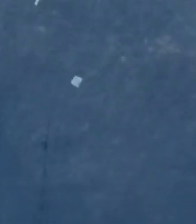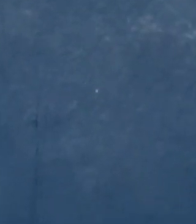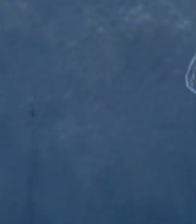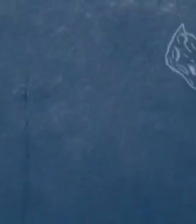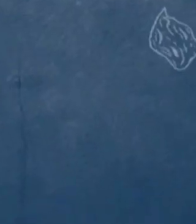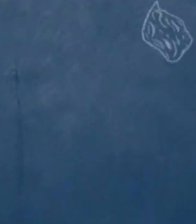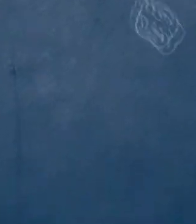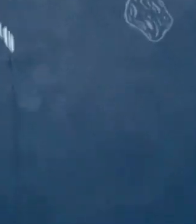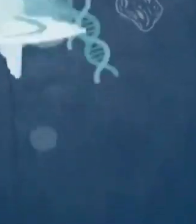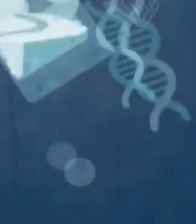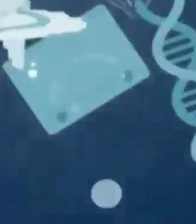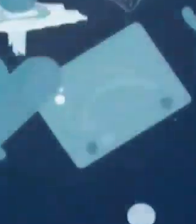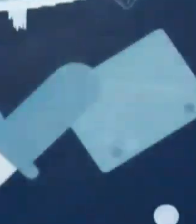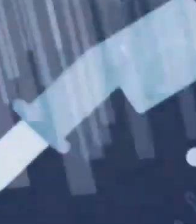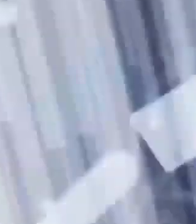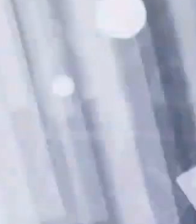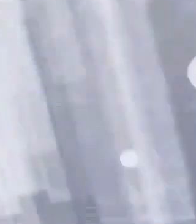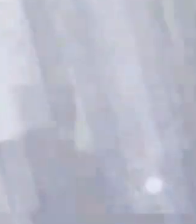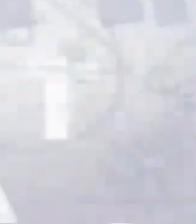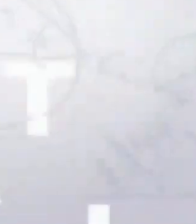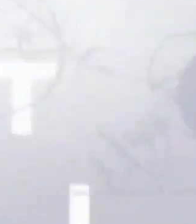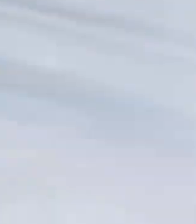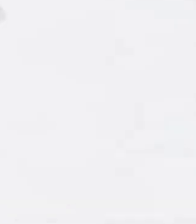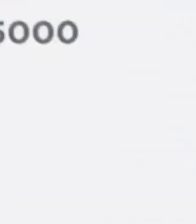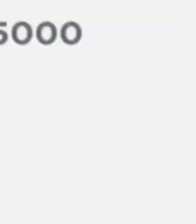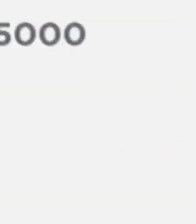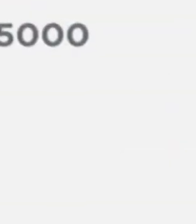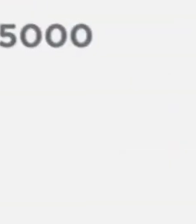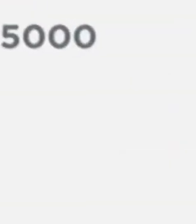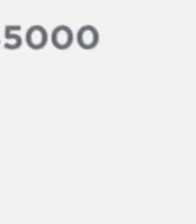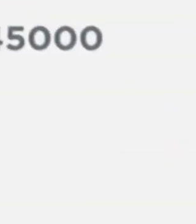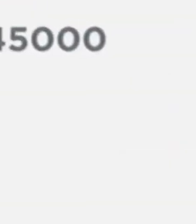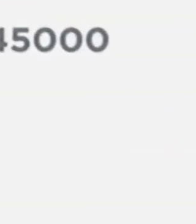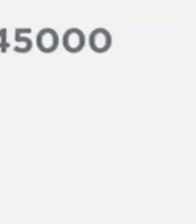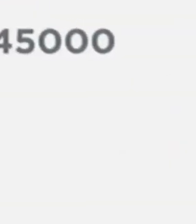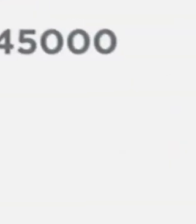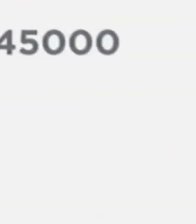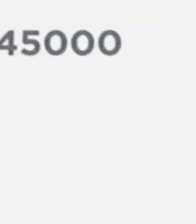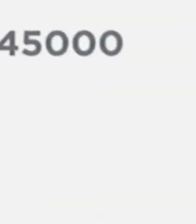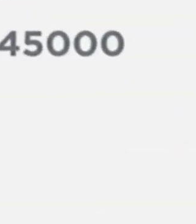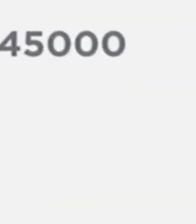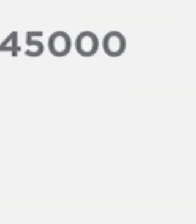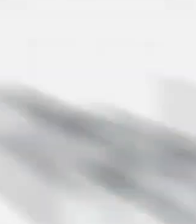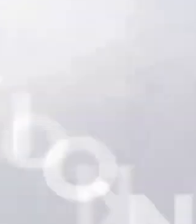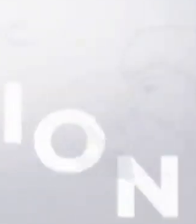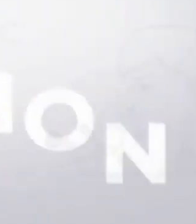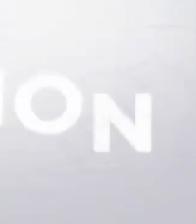televezyiinii, hubannoo fi beekumsa barattootaa cimsuuf, Addis Miidiyaa Neetwork sagalee dhaloota.